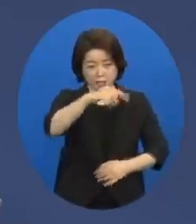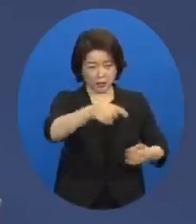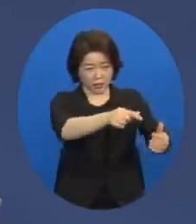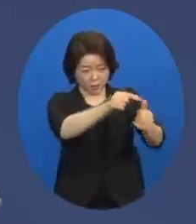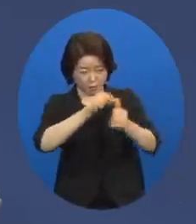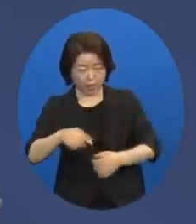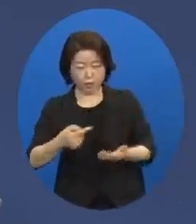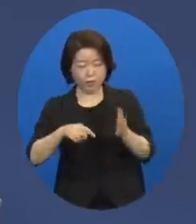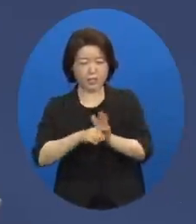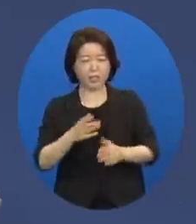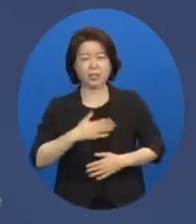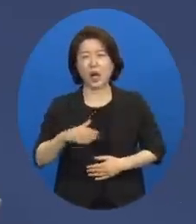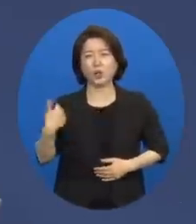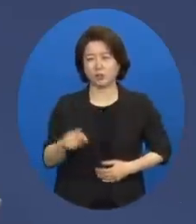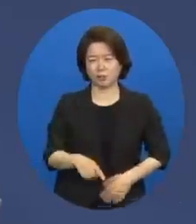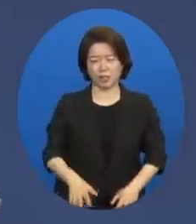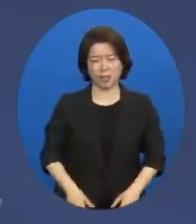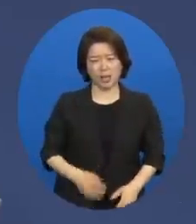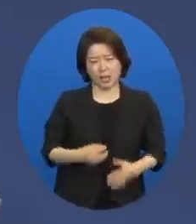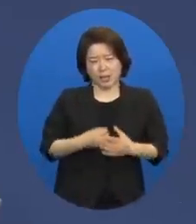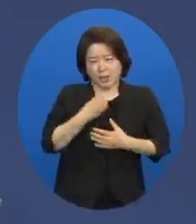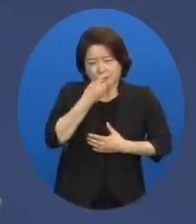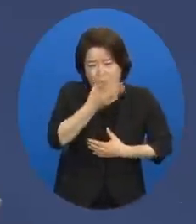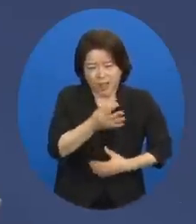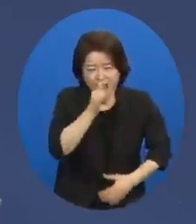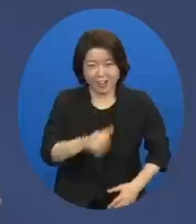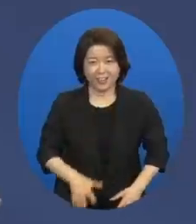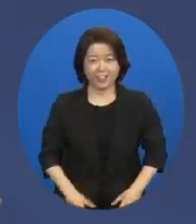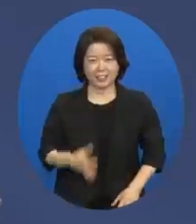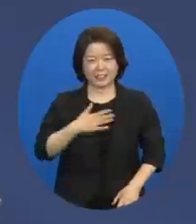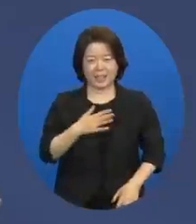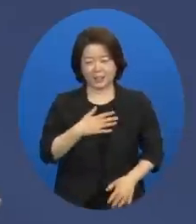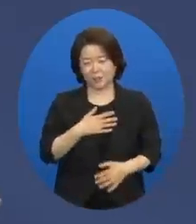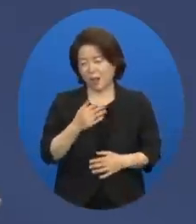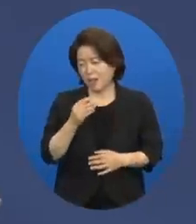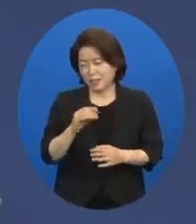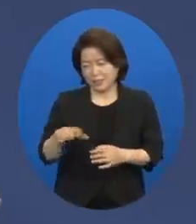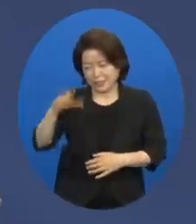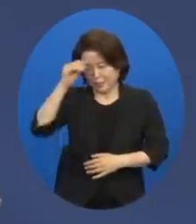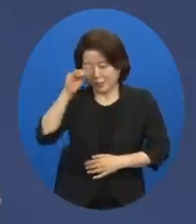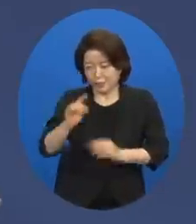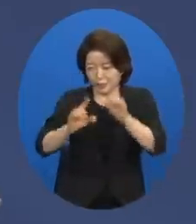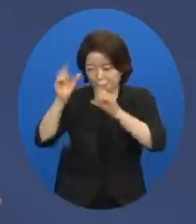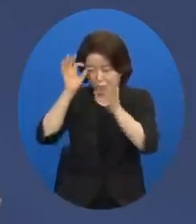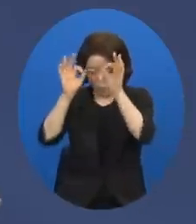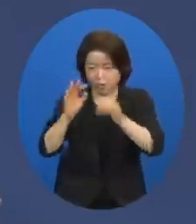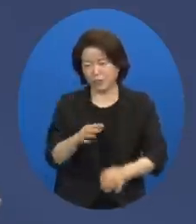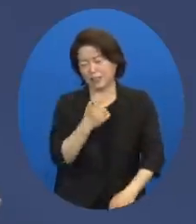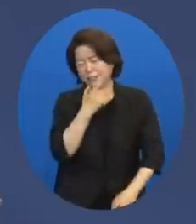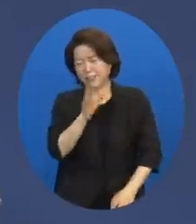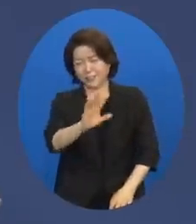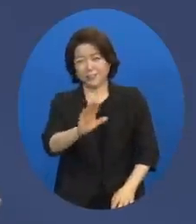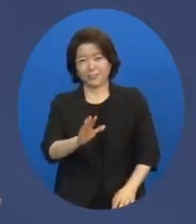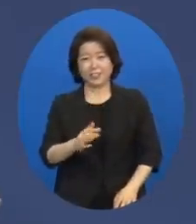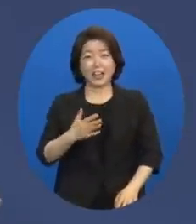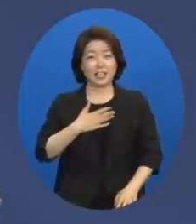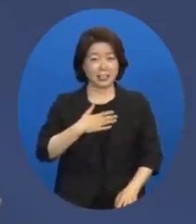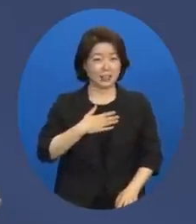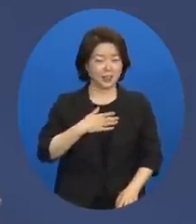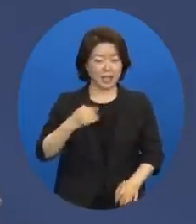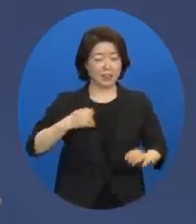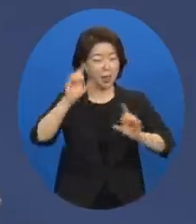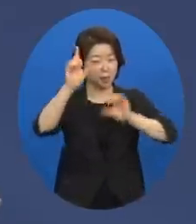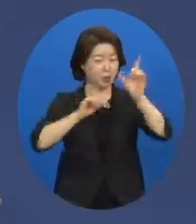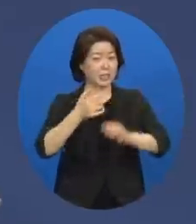수 없이 나도 모르게 그런 게 나와요. 진짜 나도 싫어. 어떤 때 동영상을 보면 쟤 왜 저래 이런 생각이 들어요. 근데